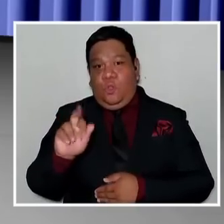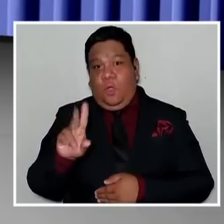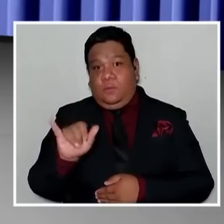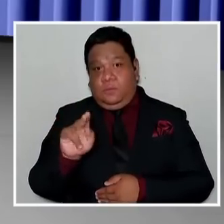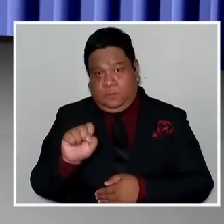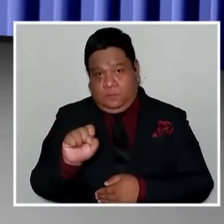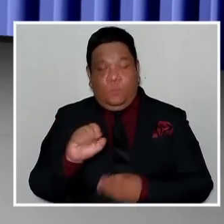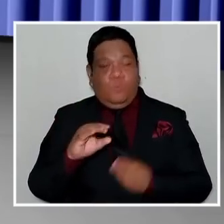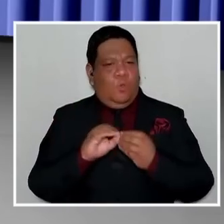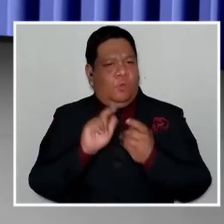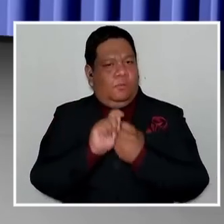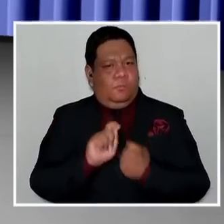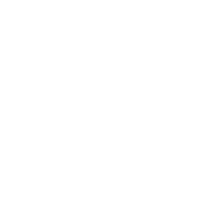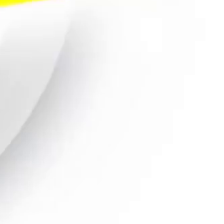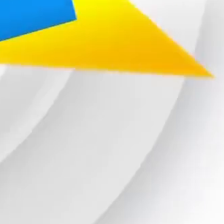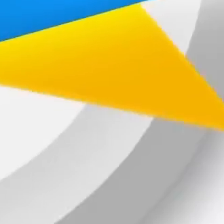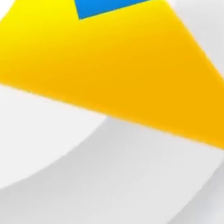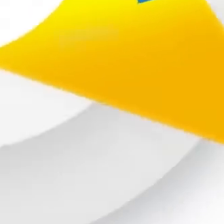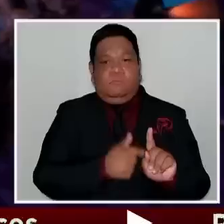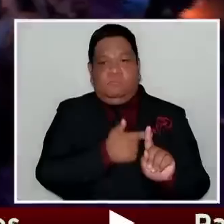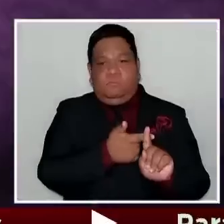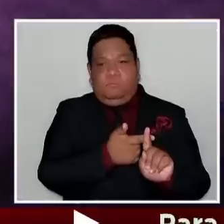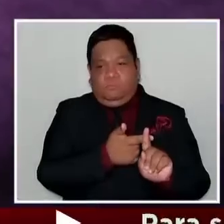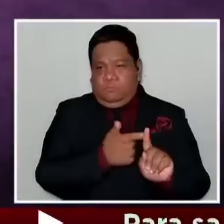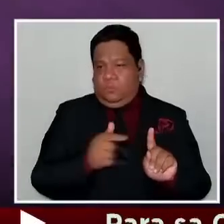correspondent Yong Chavez.